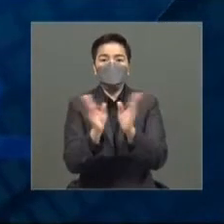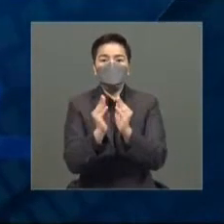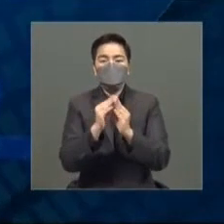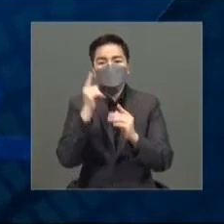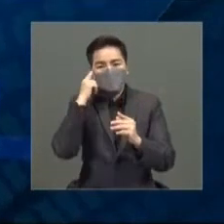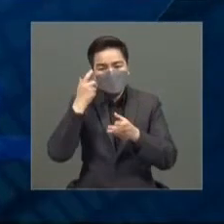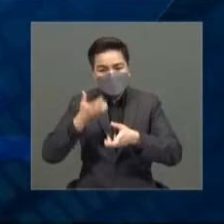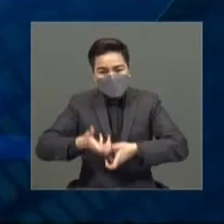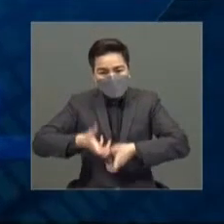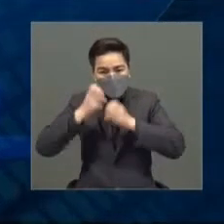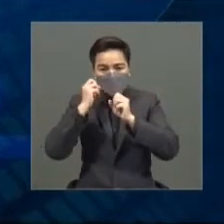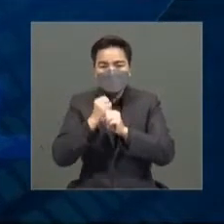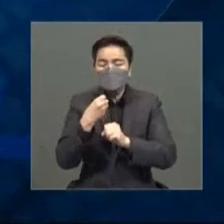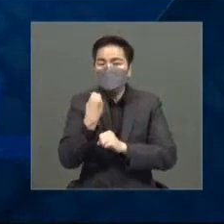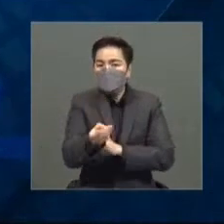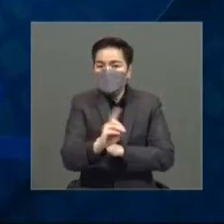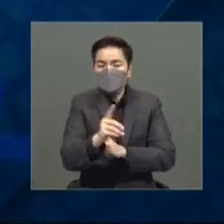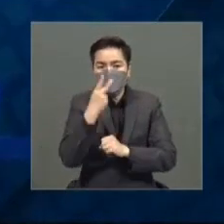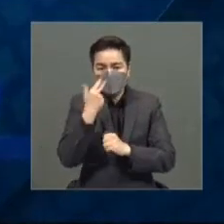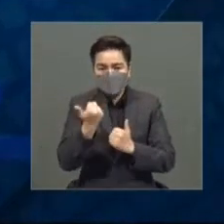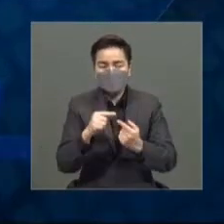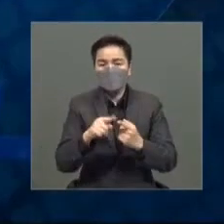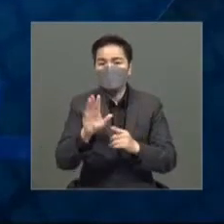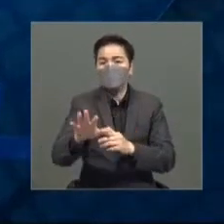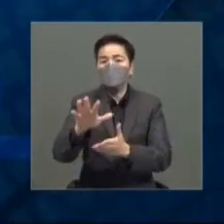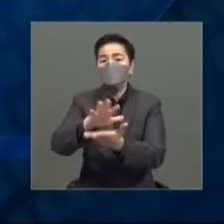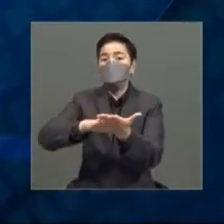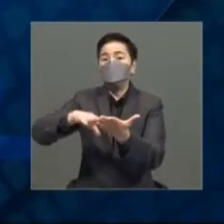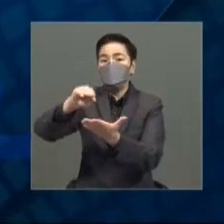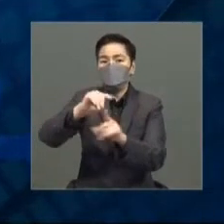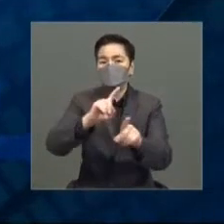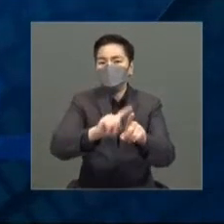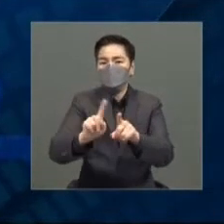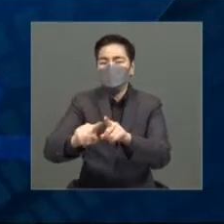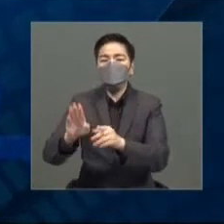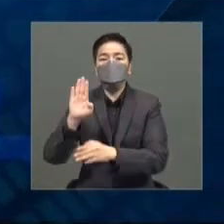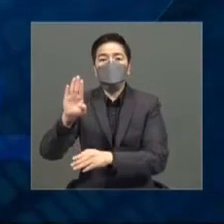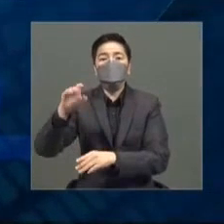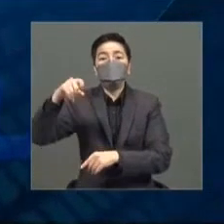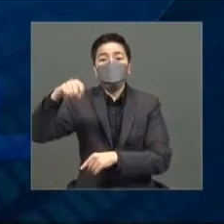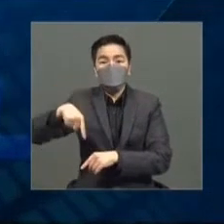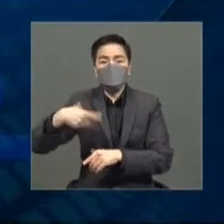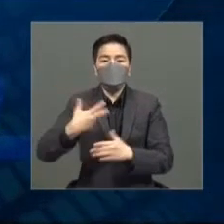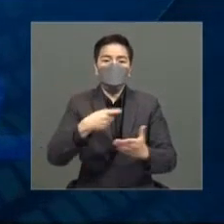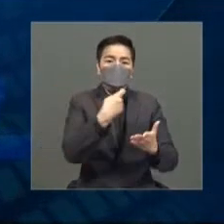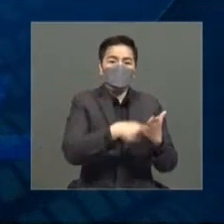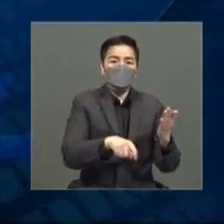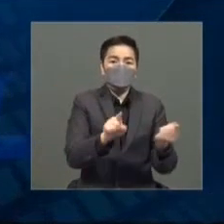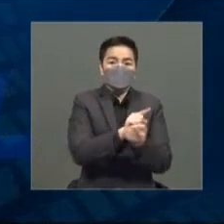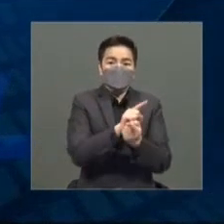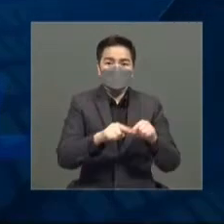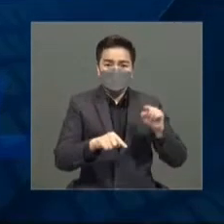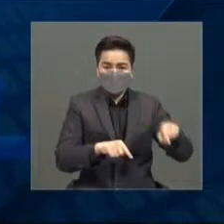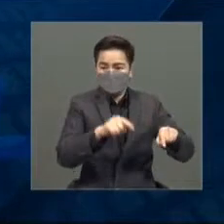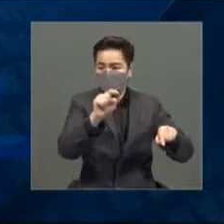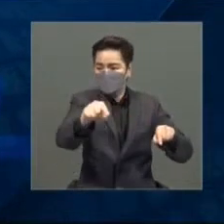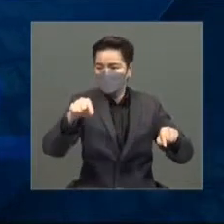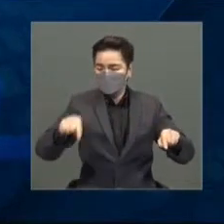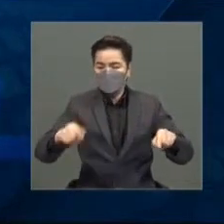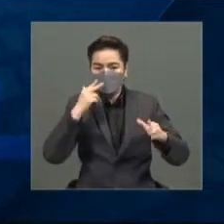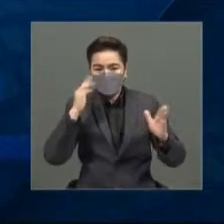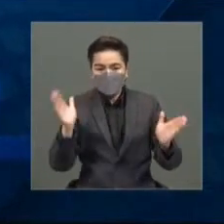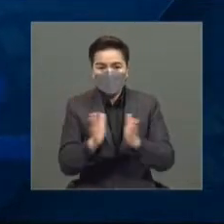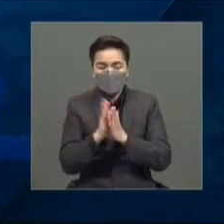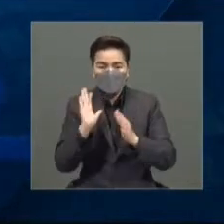ได้มีการทบทวนว่าในส่วนของทปอสถานีกลางบางซื่อและผู้ประกันตนม.33เนี่ยจำนวน